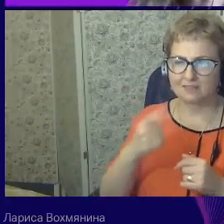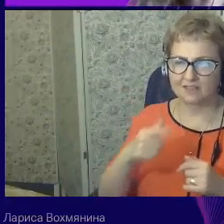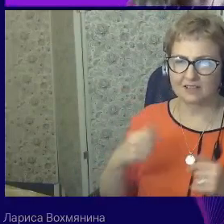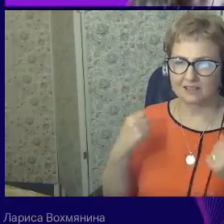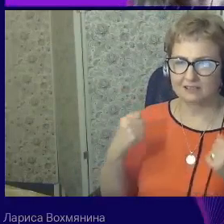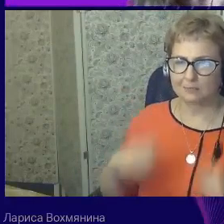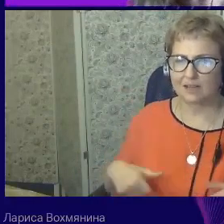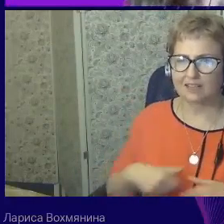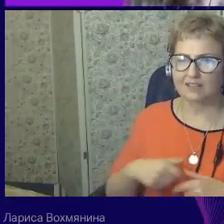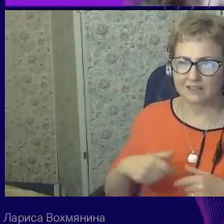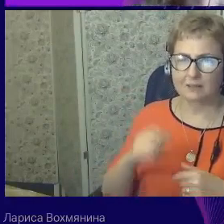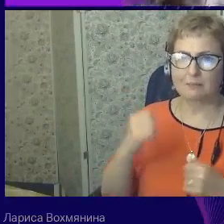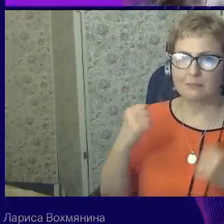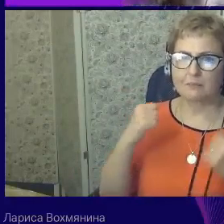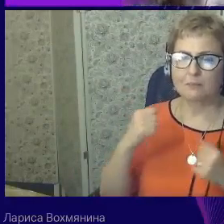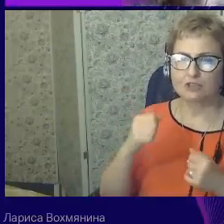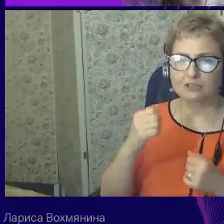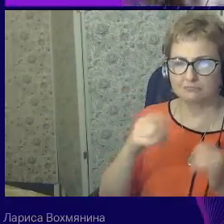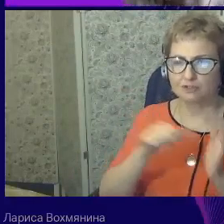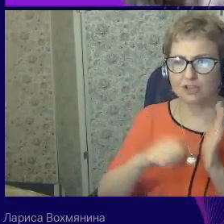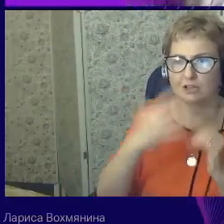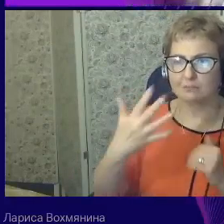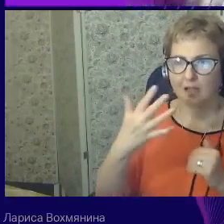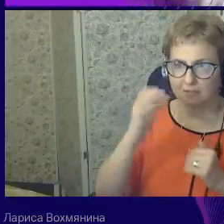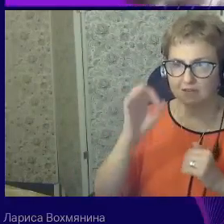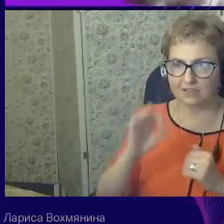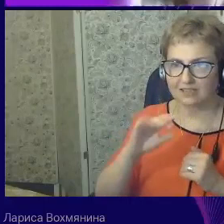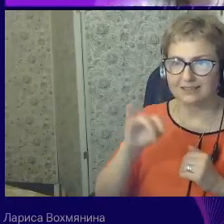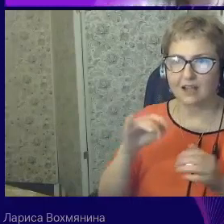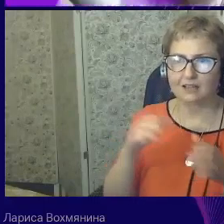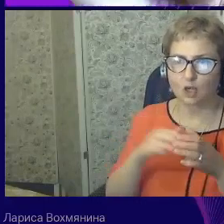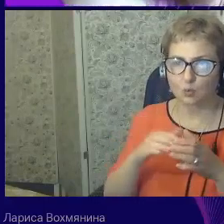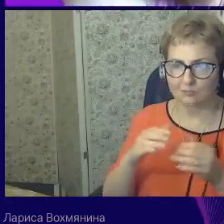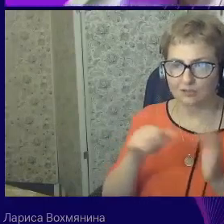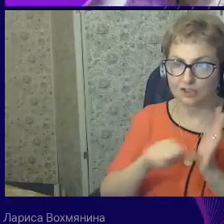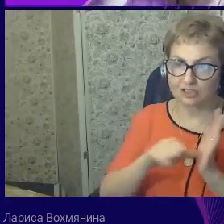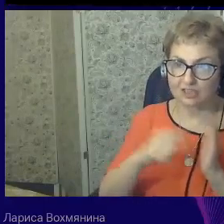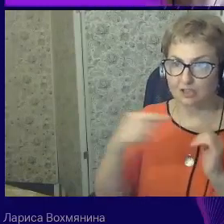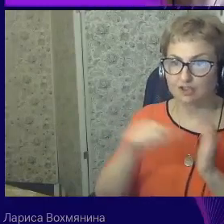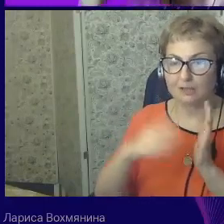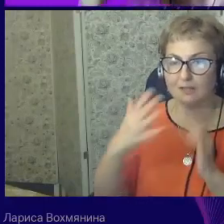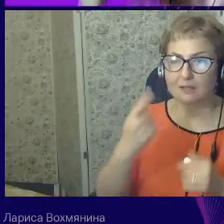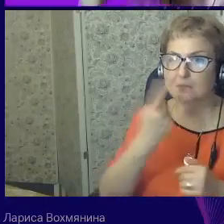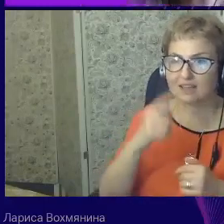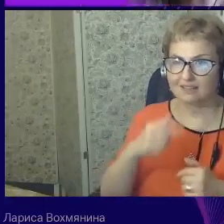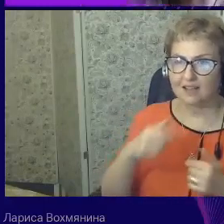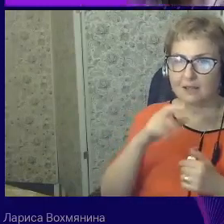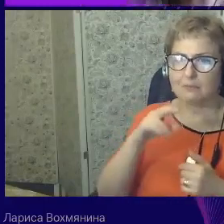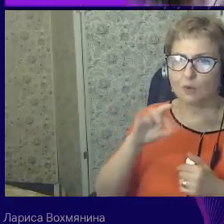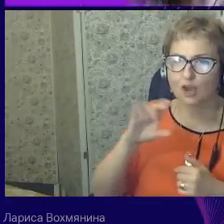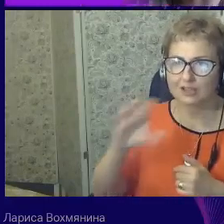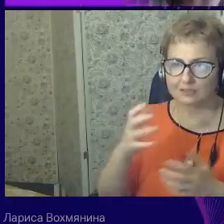наверное, процентов 65 от группы, 60-65. Потому что первый пояс получить, это потом